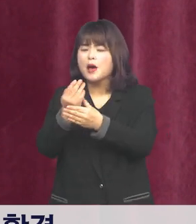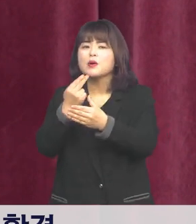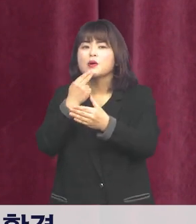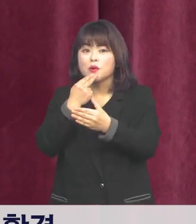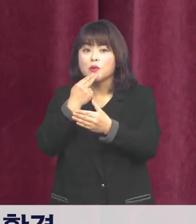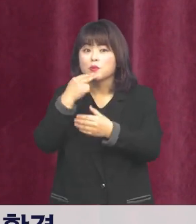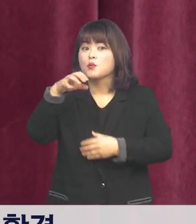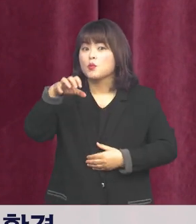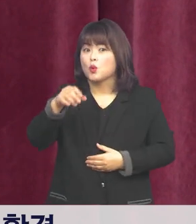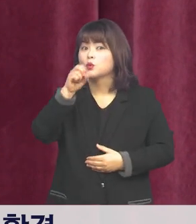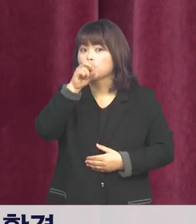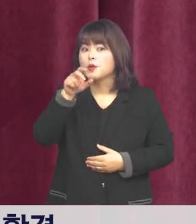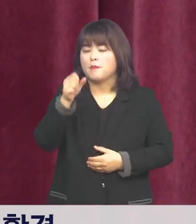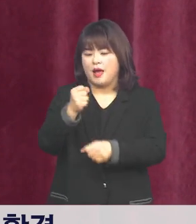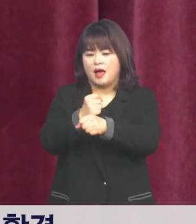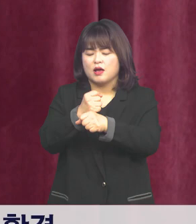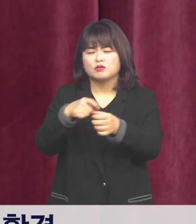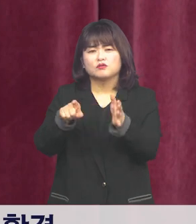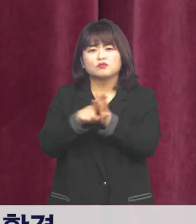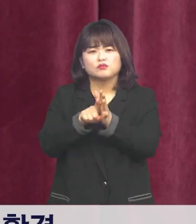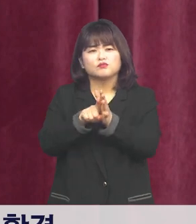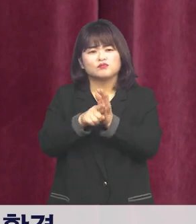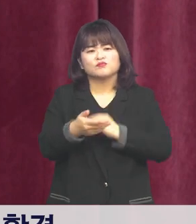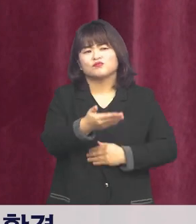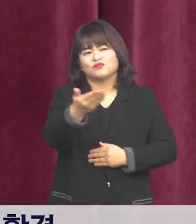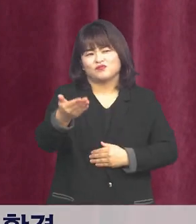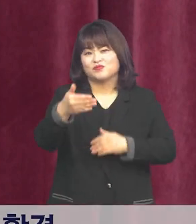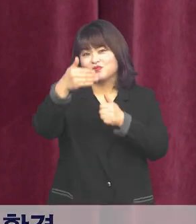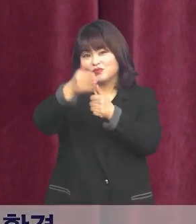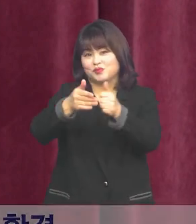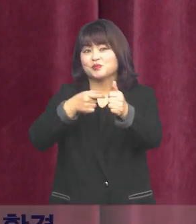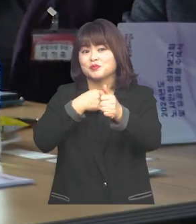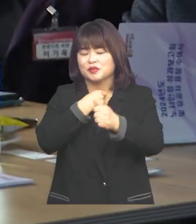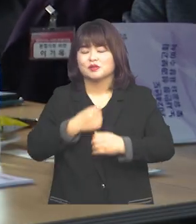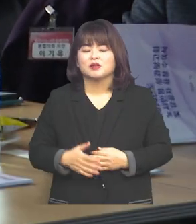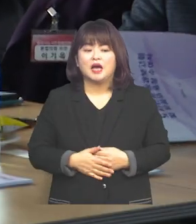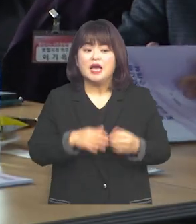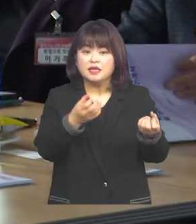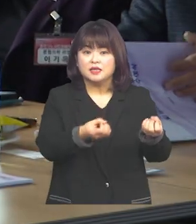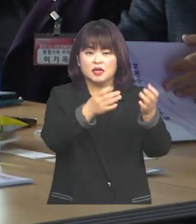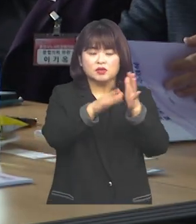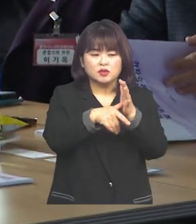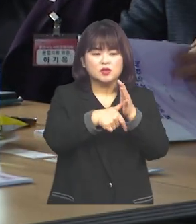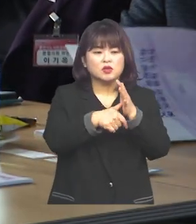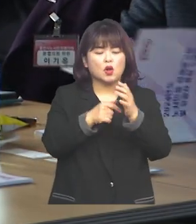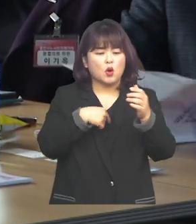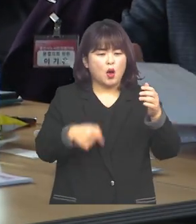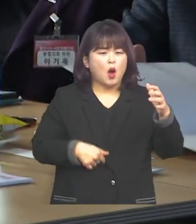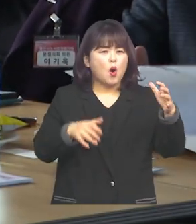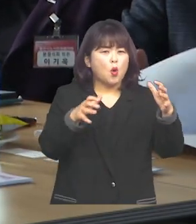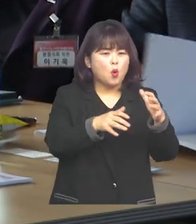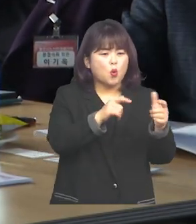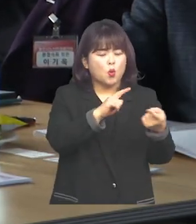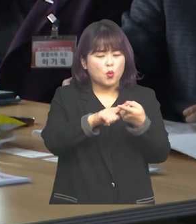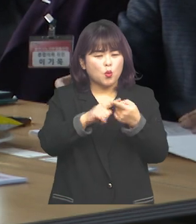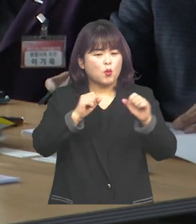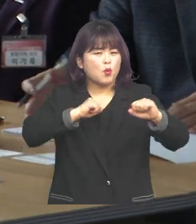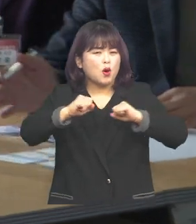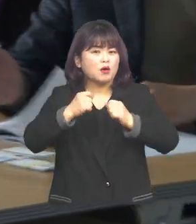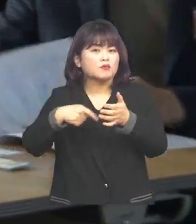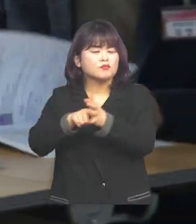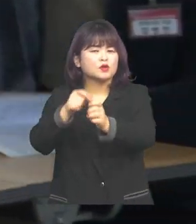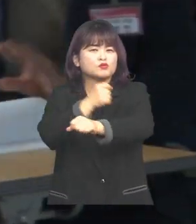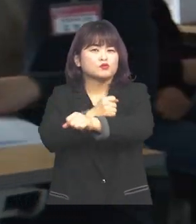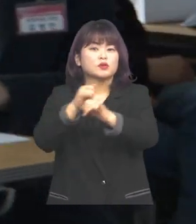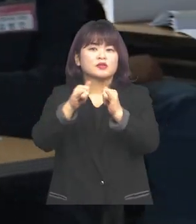안전사고 없는 용인, 이런 것들을 만들어 주셨으면 좋겠습니다. 이날 행사에서는 노사 협력 및 노사민정